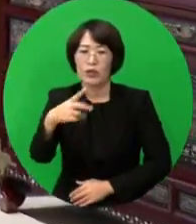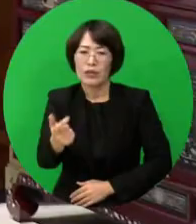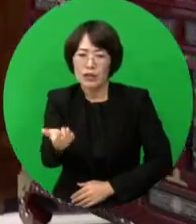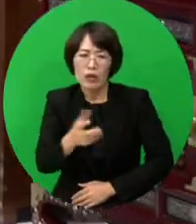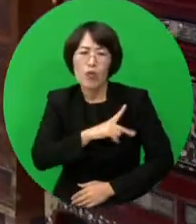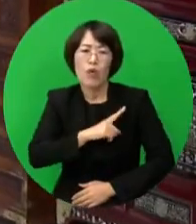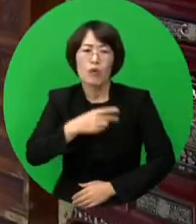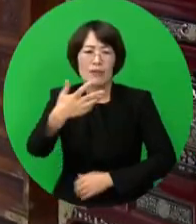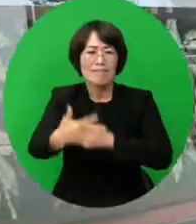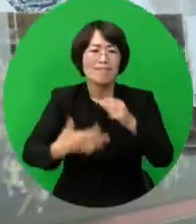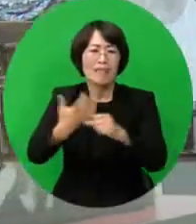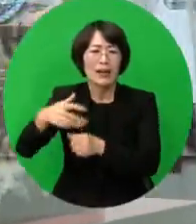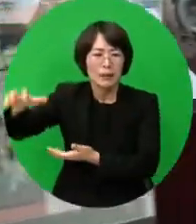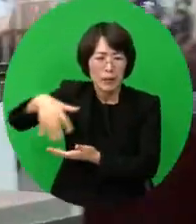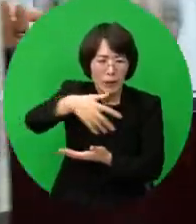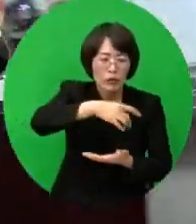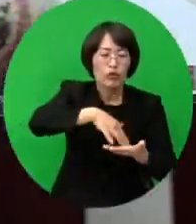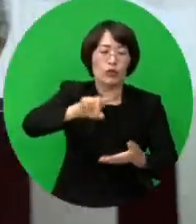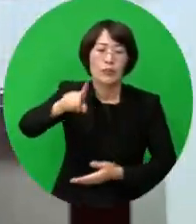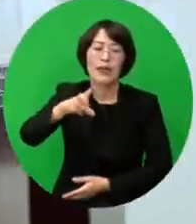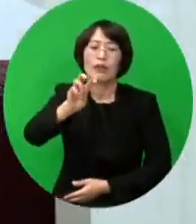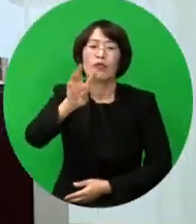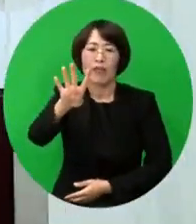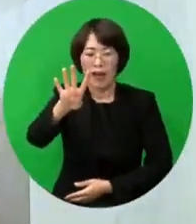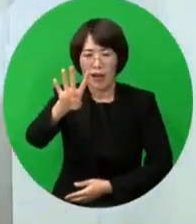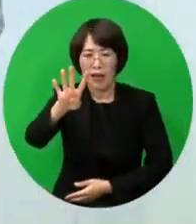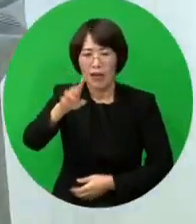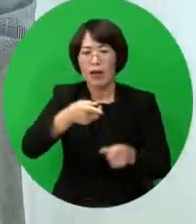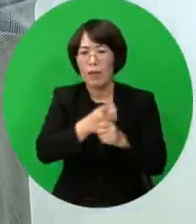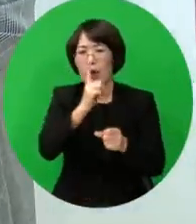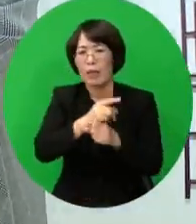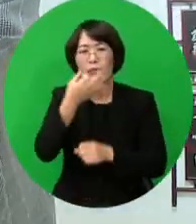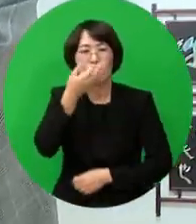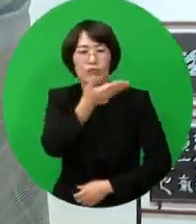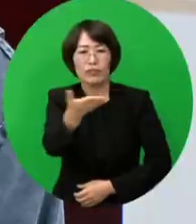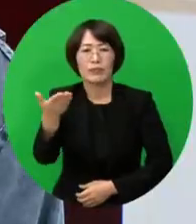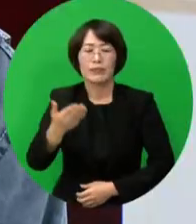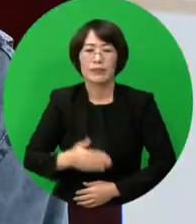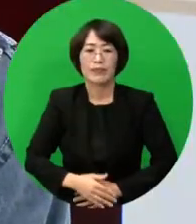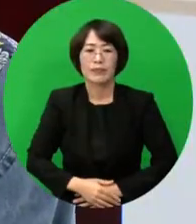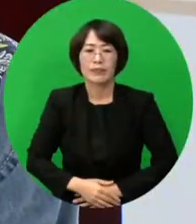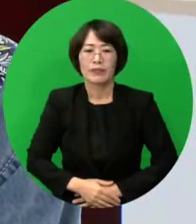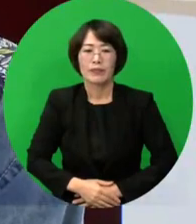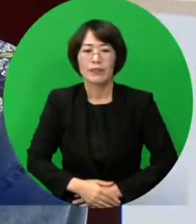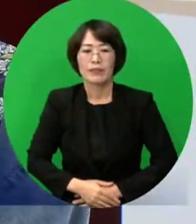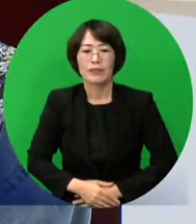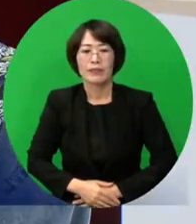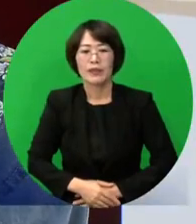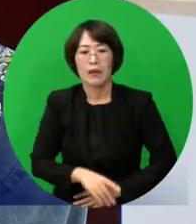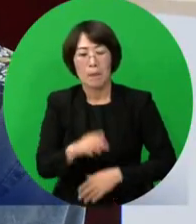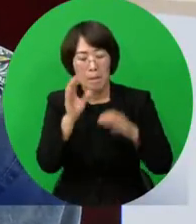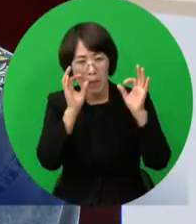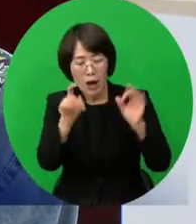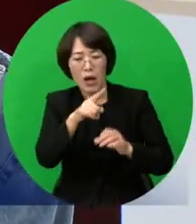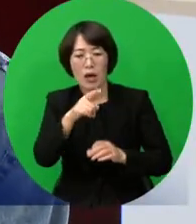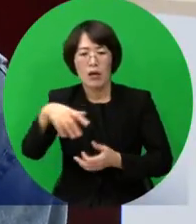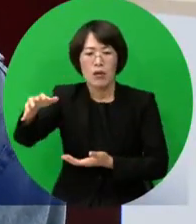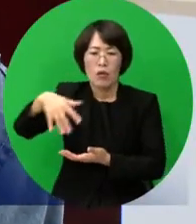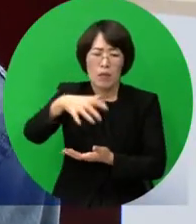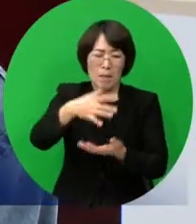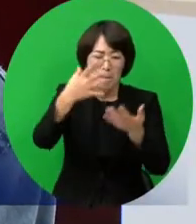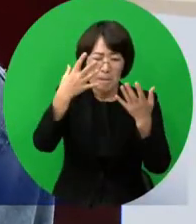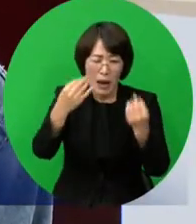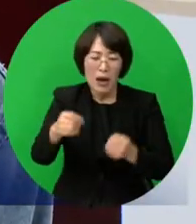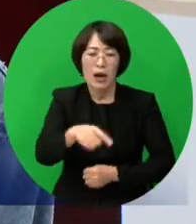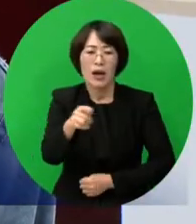18년 동안 수집한 134점의 나전 7기 작품이 선보이고 있습니다. 이렇게 많은